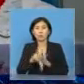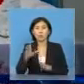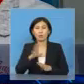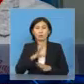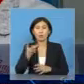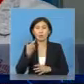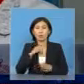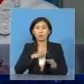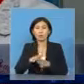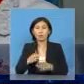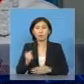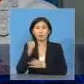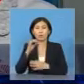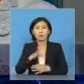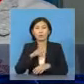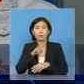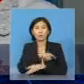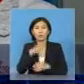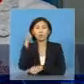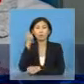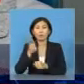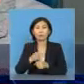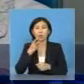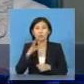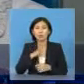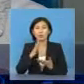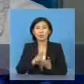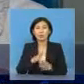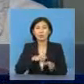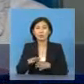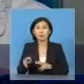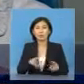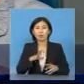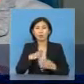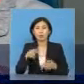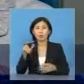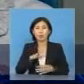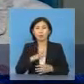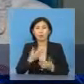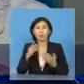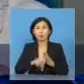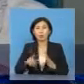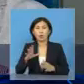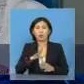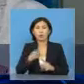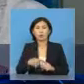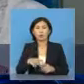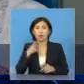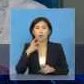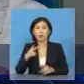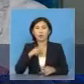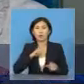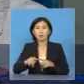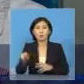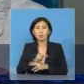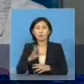ощутила на себе полную поддержку от медицинских работников. Нахожусь под полным наблюдением специалистов и уверена, что под таким присмотром я